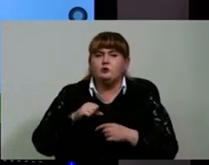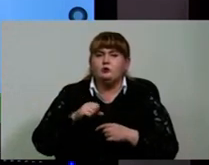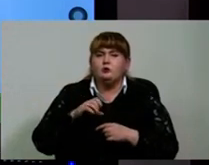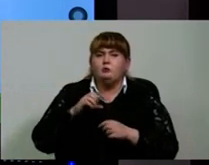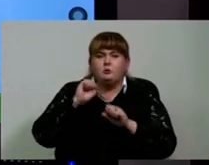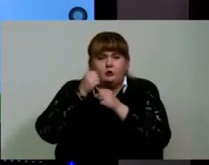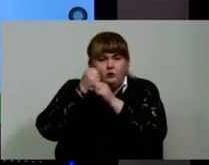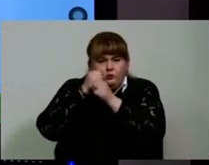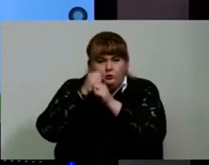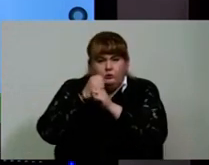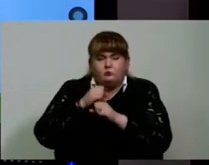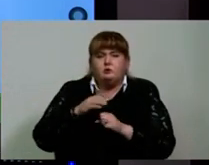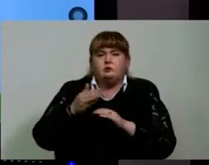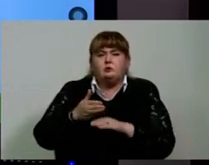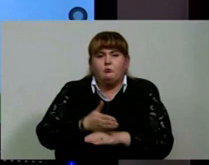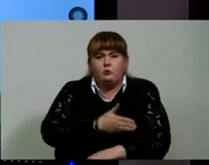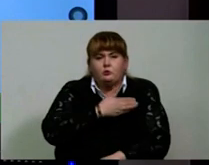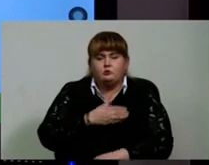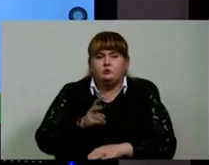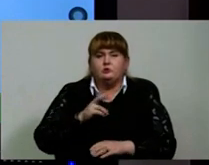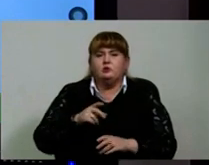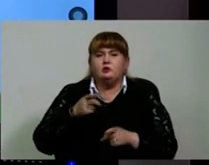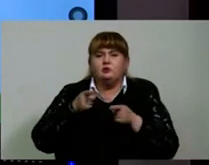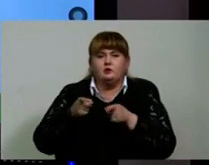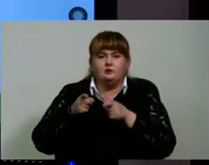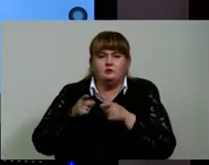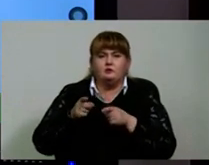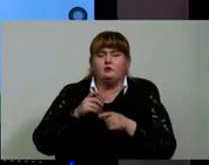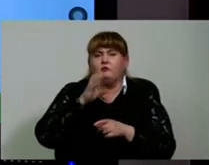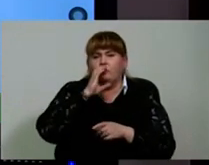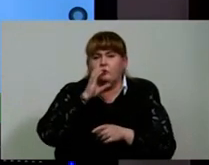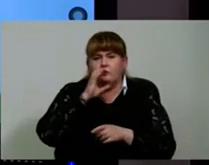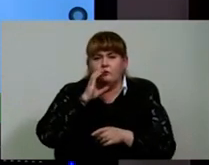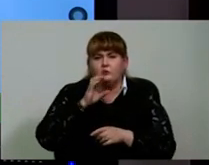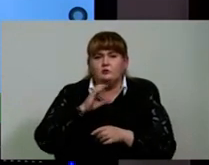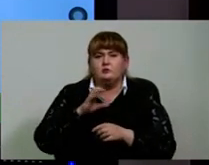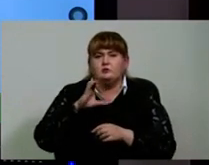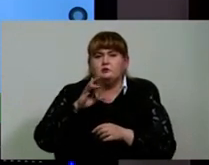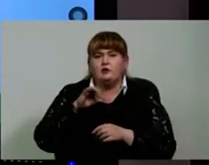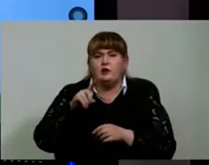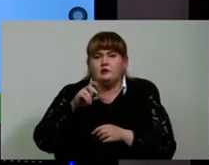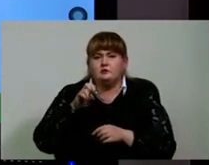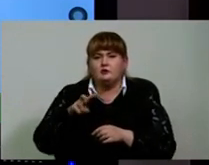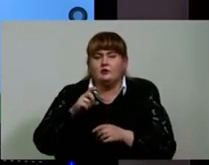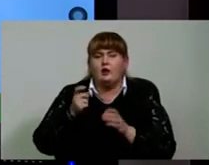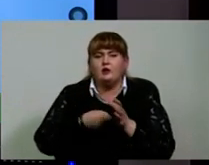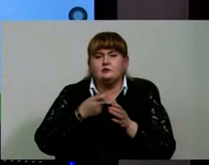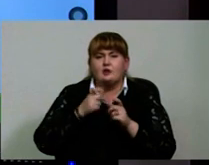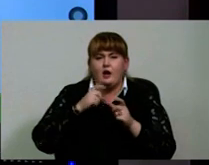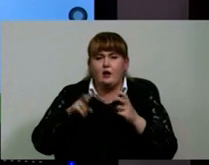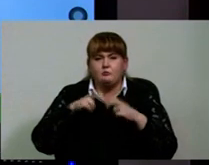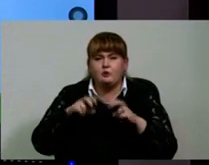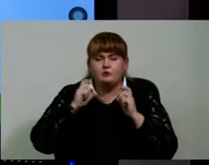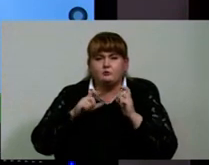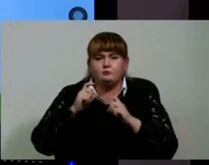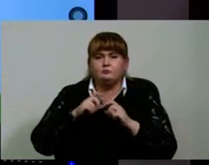«Микроскоп», «Сапожки», «Критики», «Волки», «Срезал», «Экзамен»,